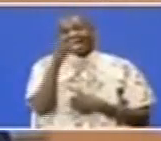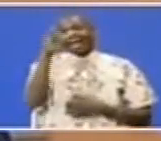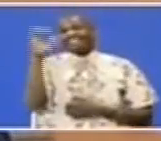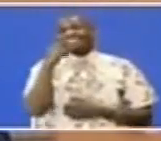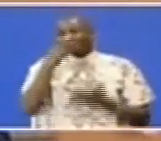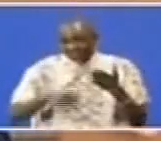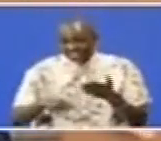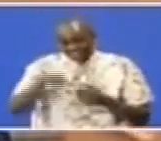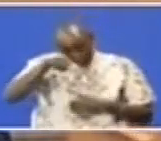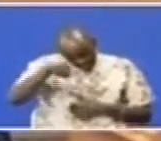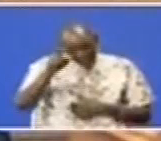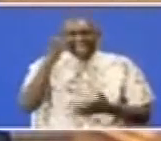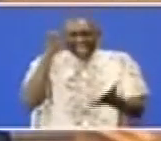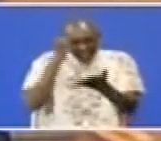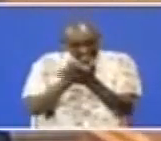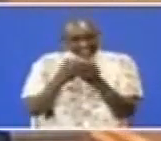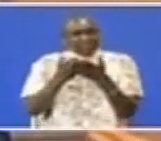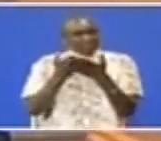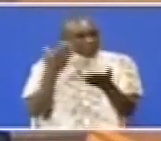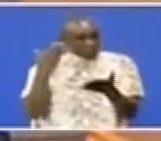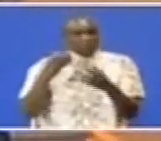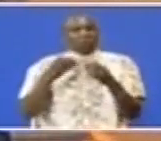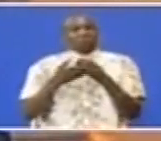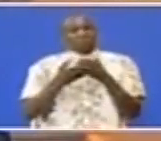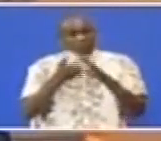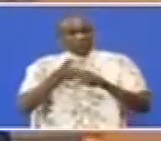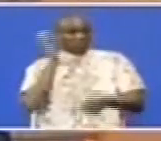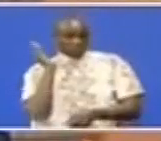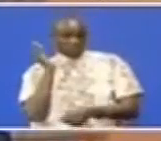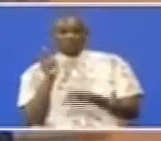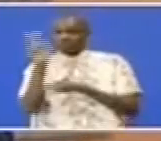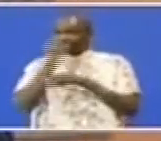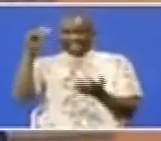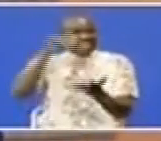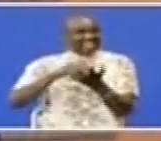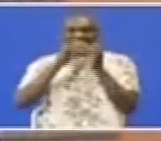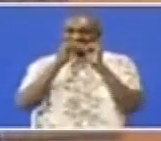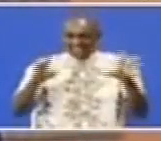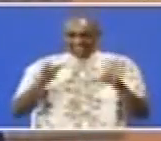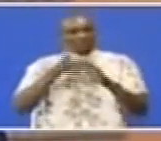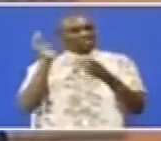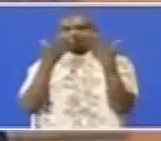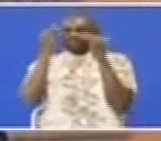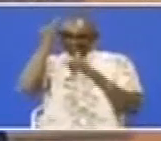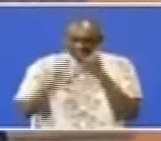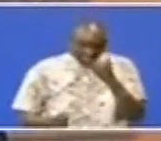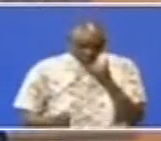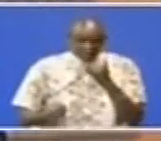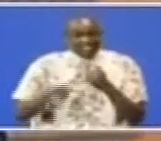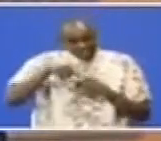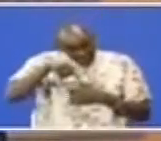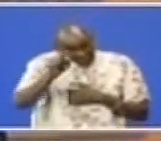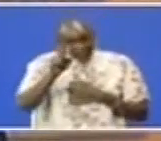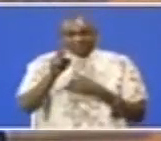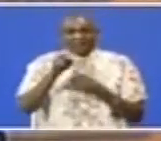ICC ilitangaza kuwa ushahidi wa mashahidi waliojiondoa hautotumika dhidi ya kesi inayomhusisha Ruto pamoja na Joshua